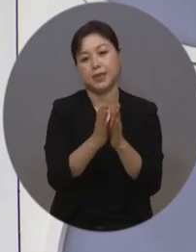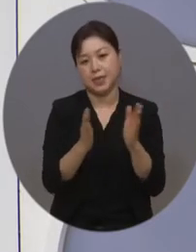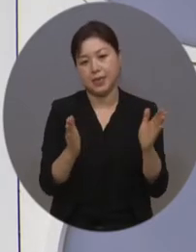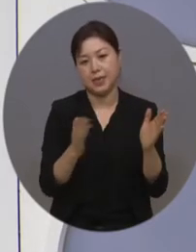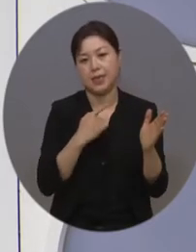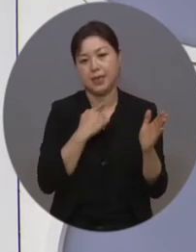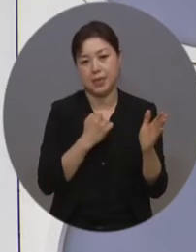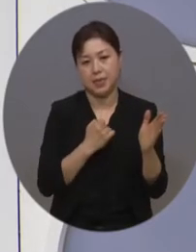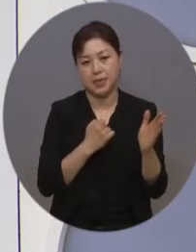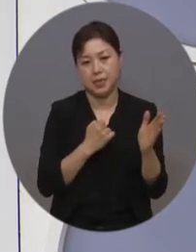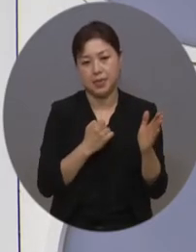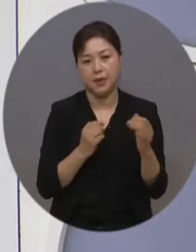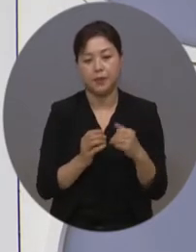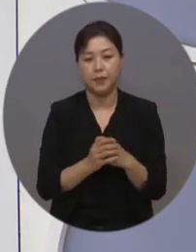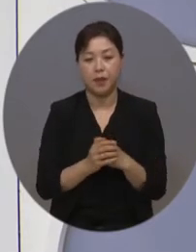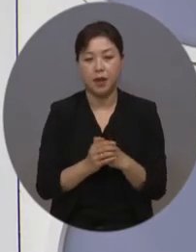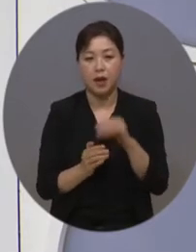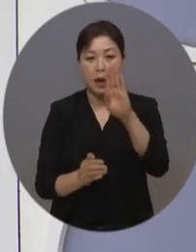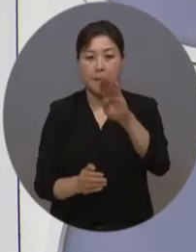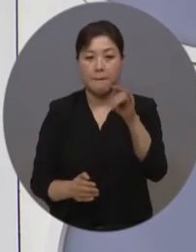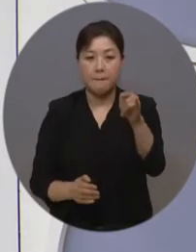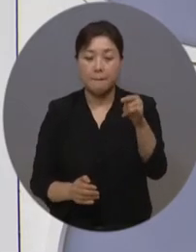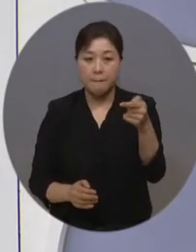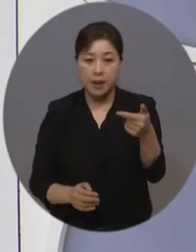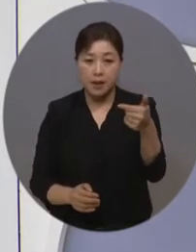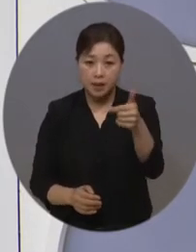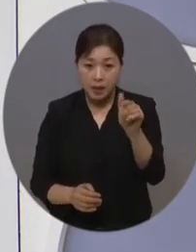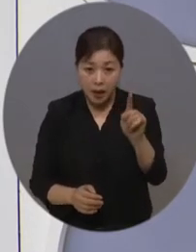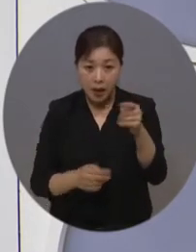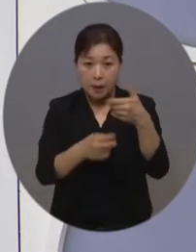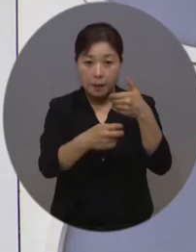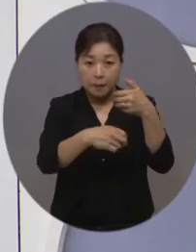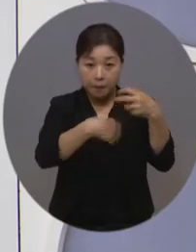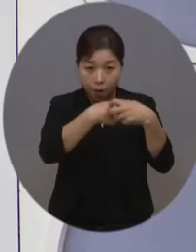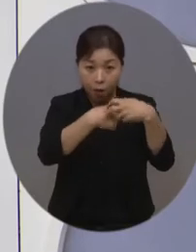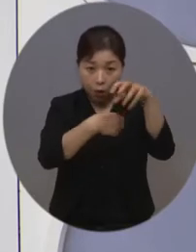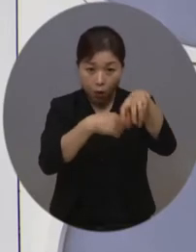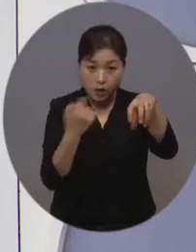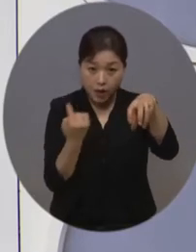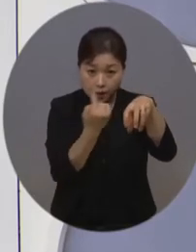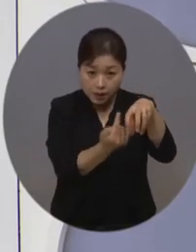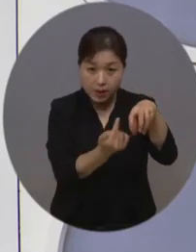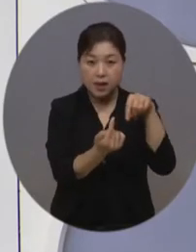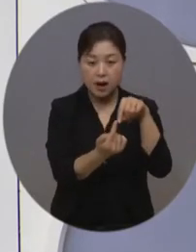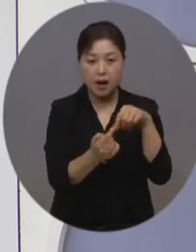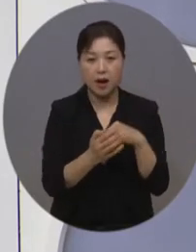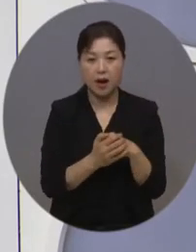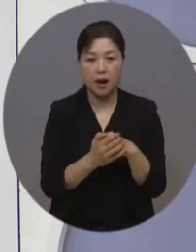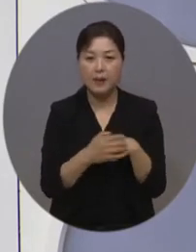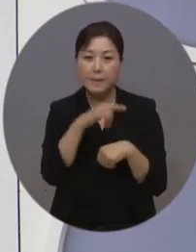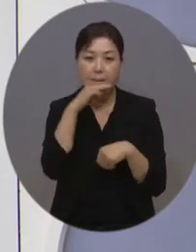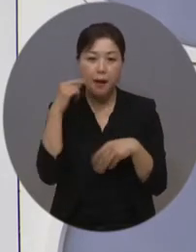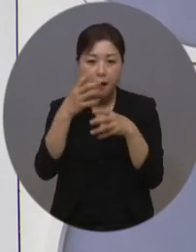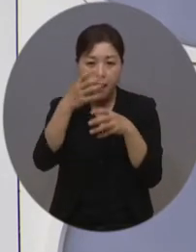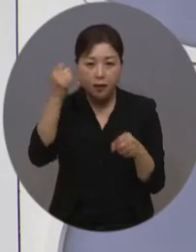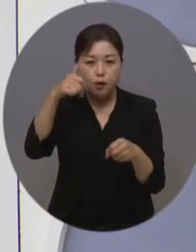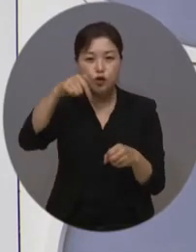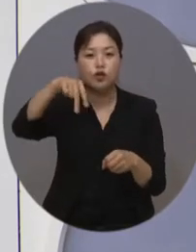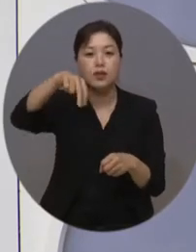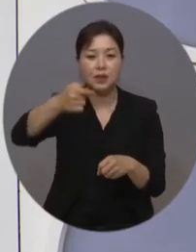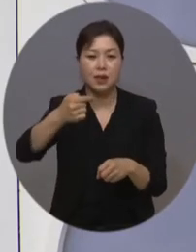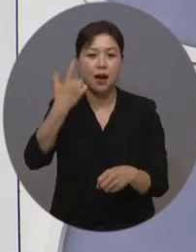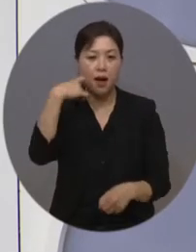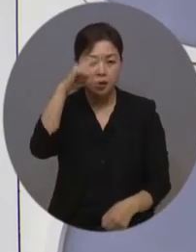주스를 거기에 가니까요. 이 벤나 병원에 가니까 이 당근 주스를 줘요. 삼시